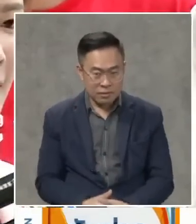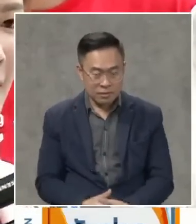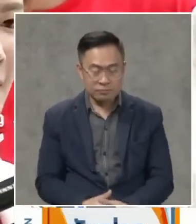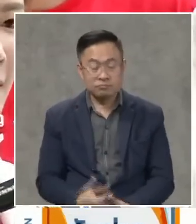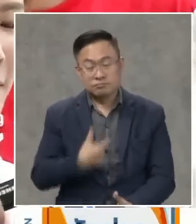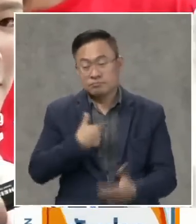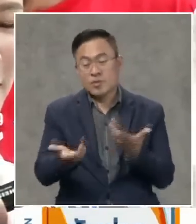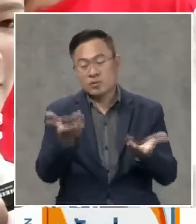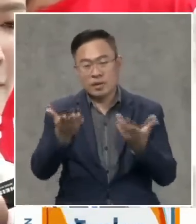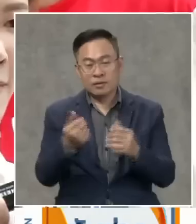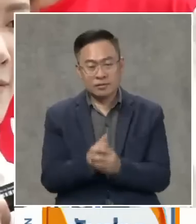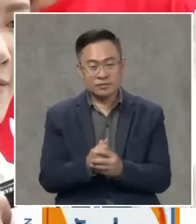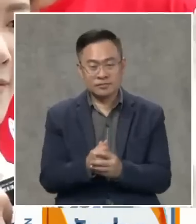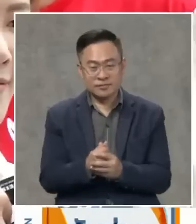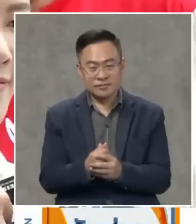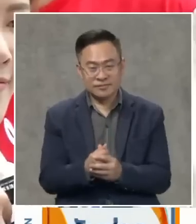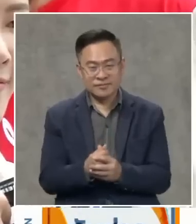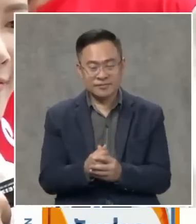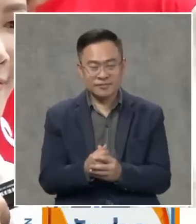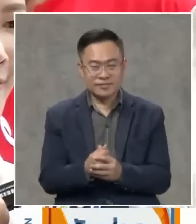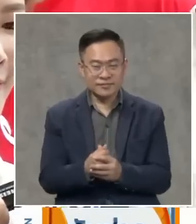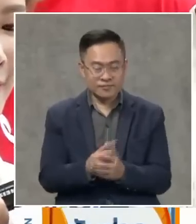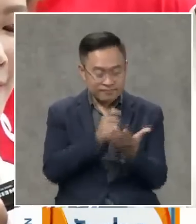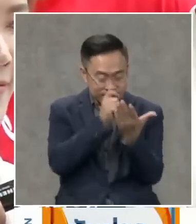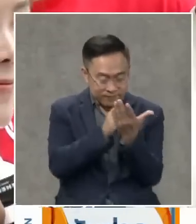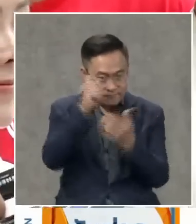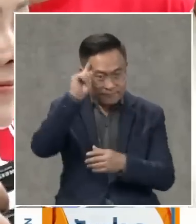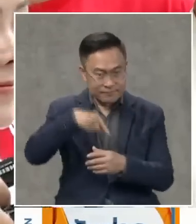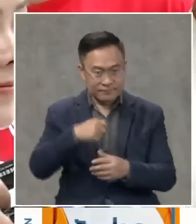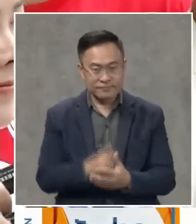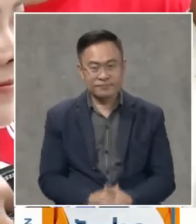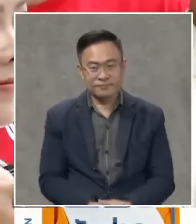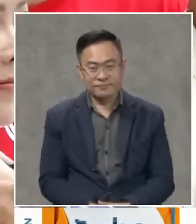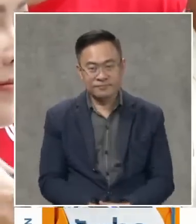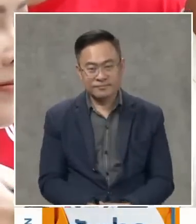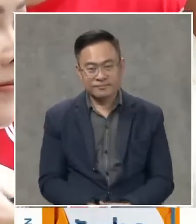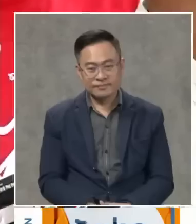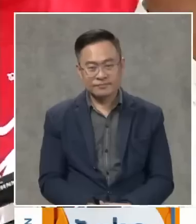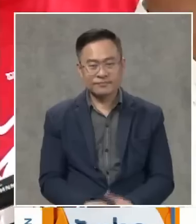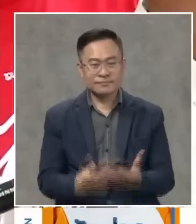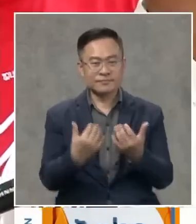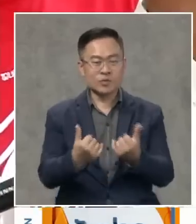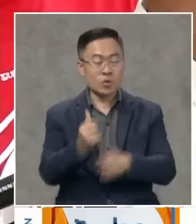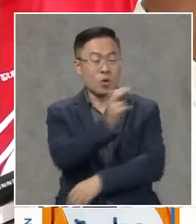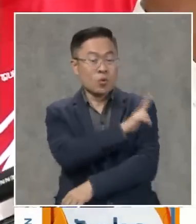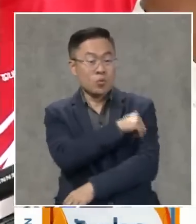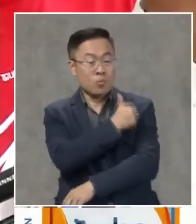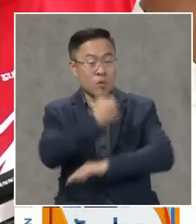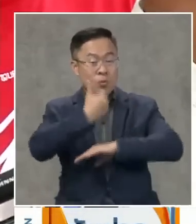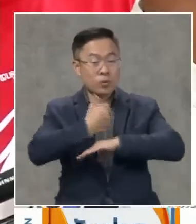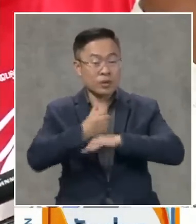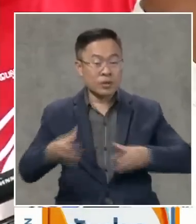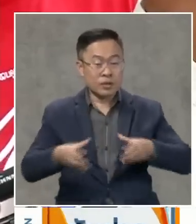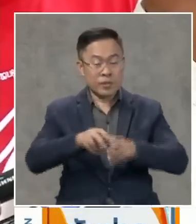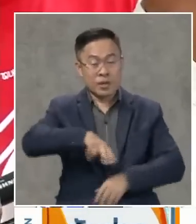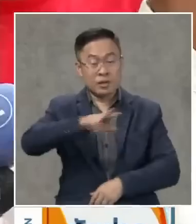คหมดไม่ถนัดไม่ดูไม่เป็น ผมเรียนเพิ่มเติมนิด ขณะที่นายแพทย์ชนน่านศรีแก้วหัวหน้า